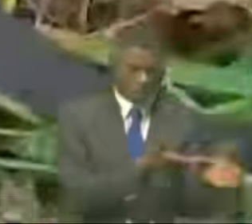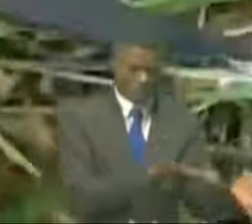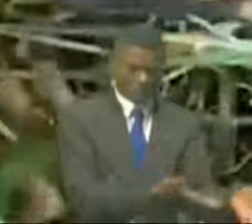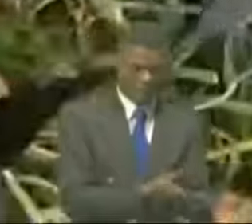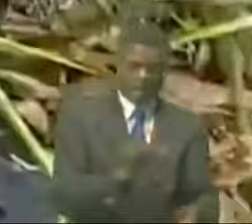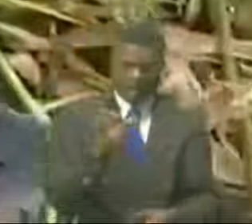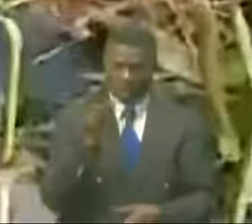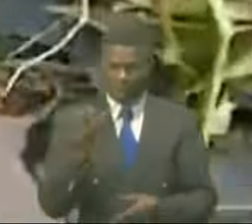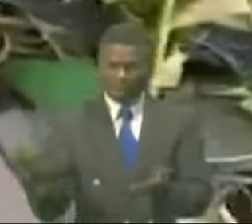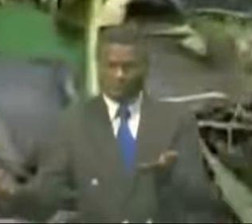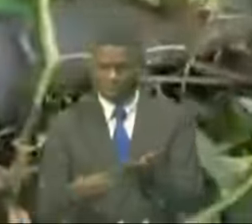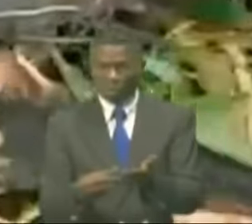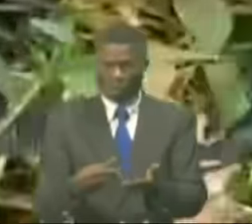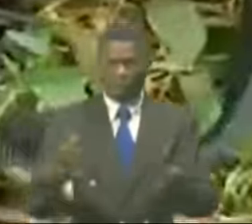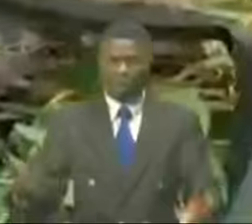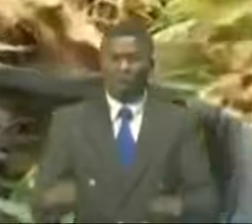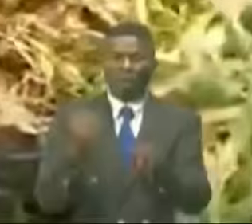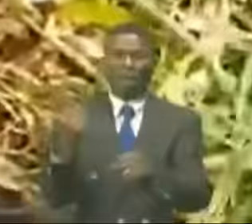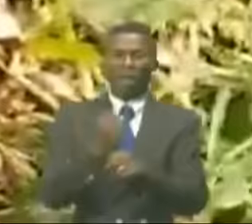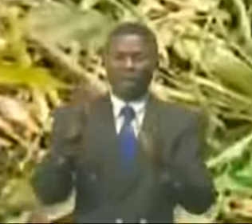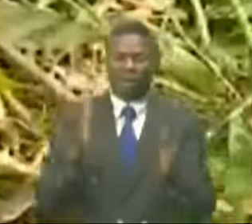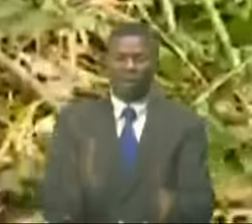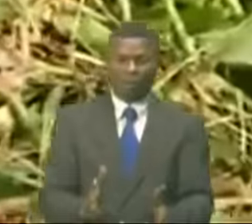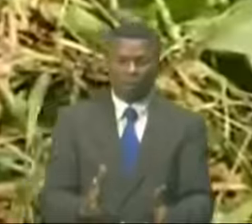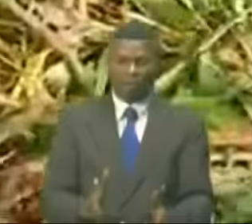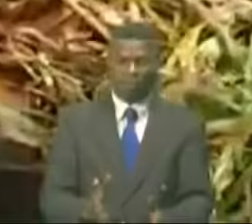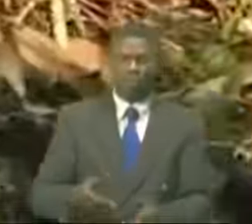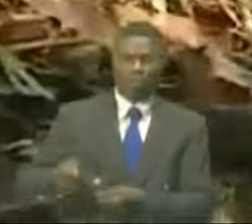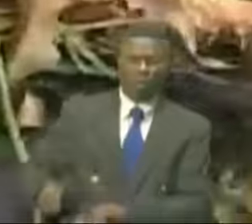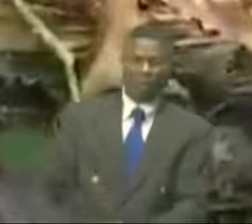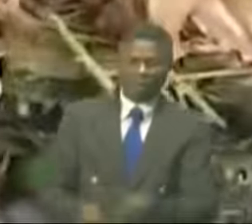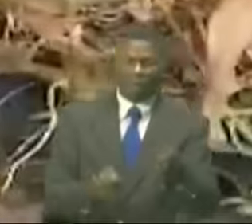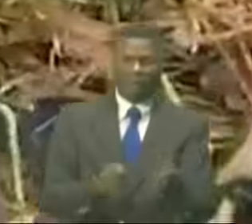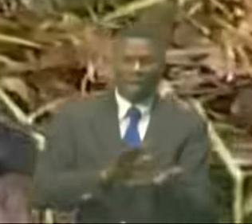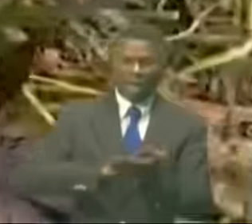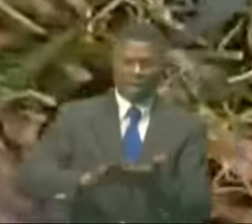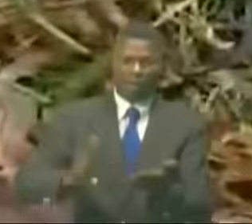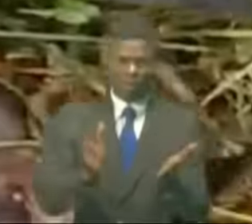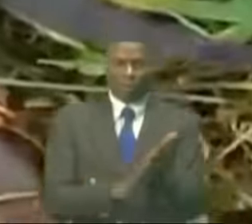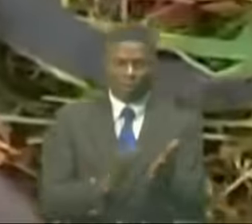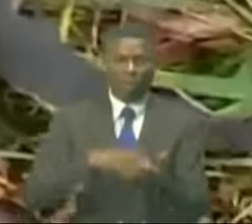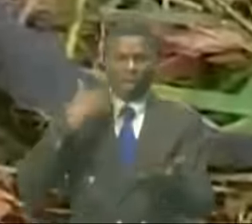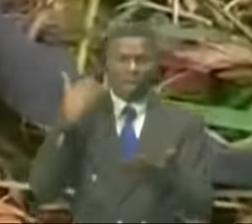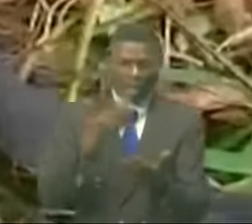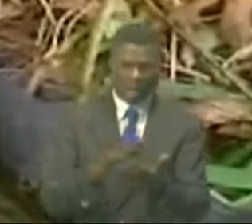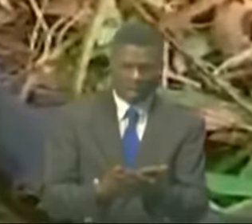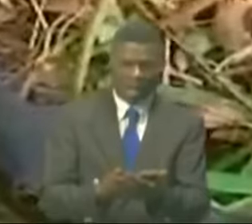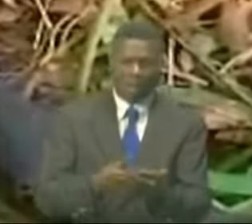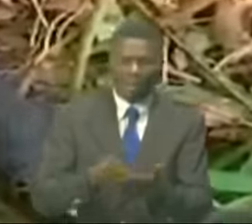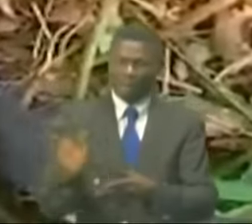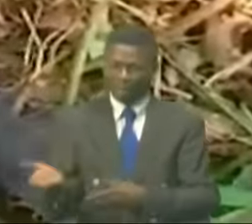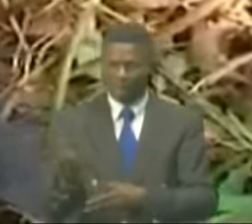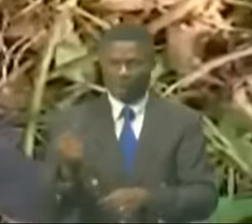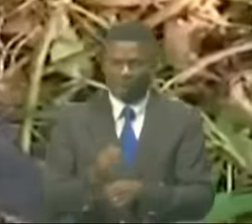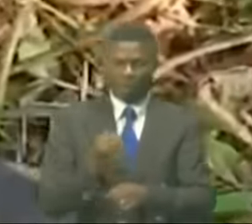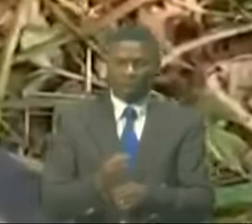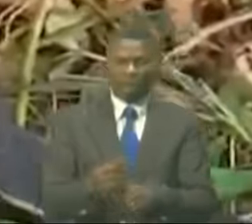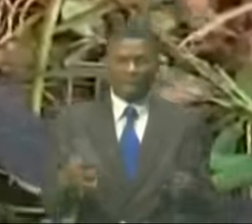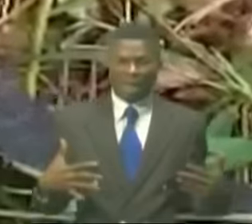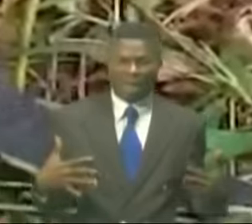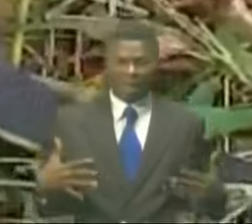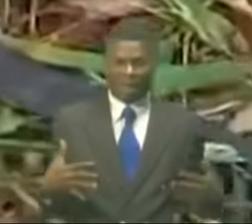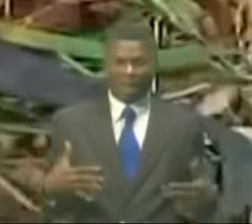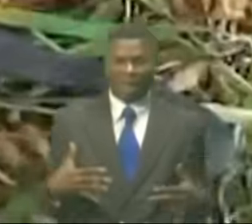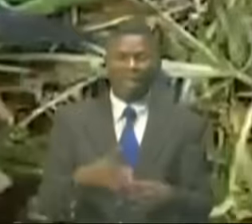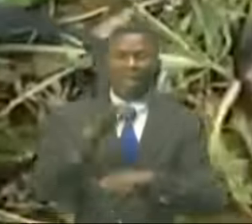La découverte est des ouvriers commis à l'assainissement de l'école de leur arrivée au lieu du travail. Pris de panique, ils